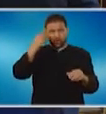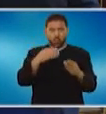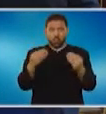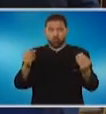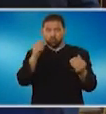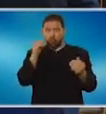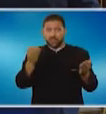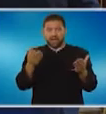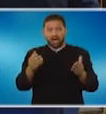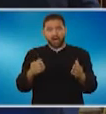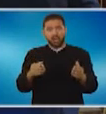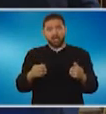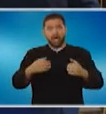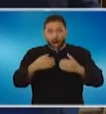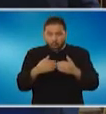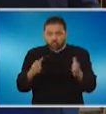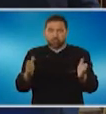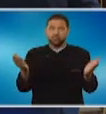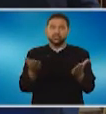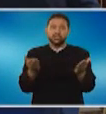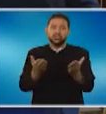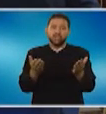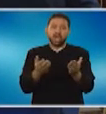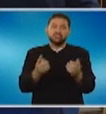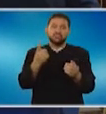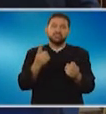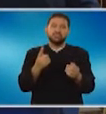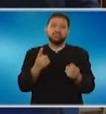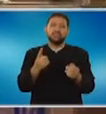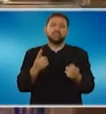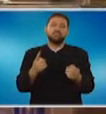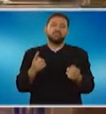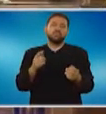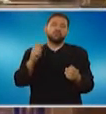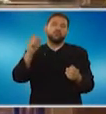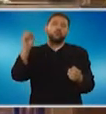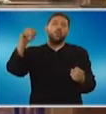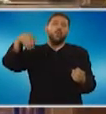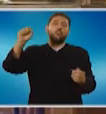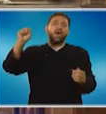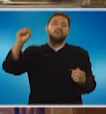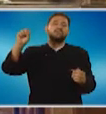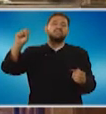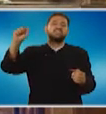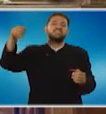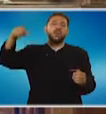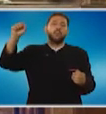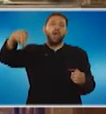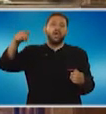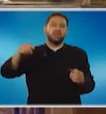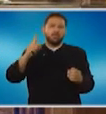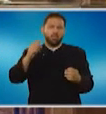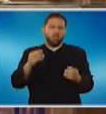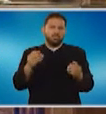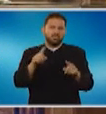s-au apucat, nu știu, să citească Thomas Mann sau James Joyce, Ulise, și s-au blocat